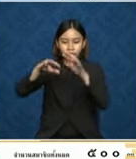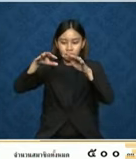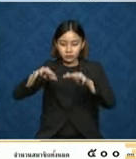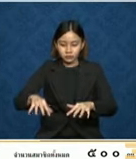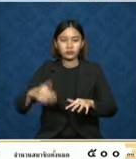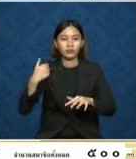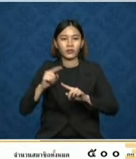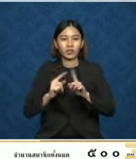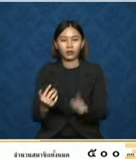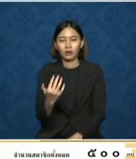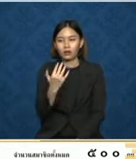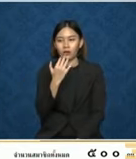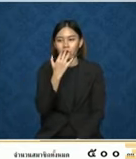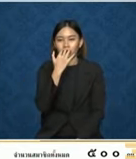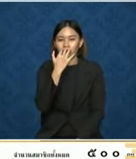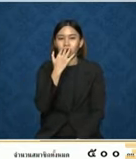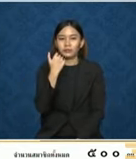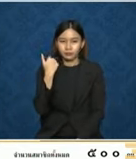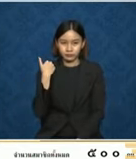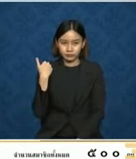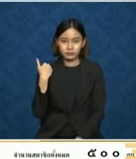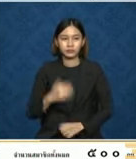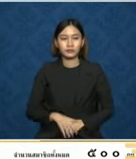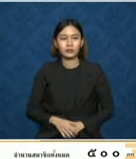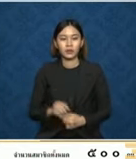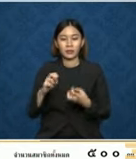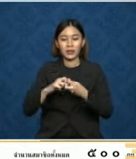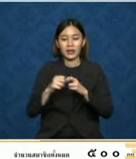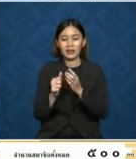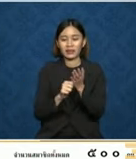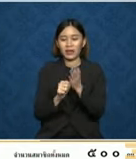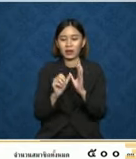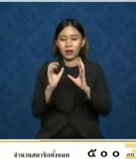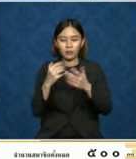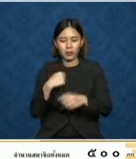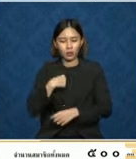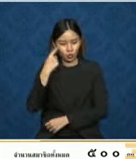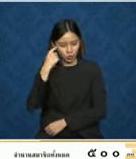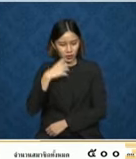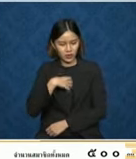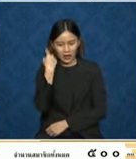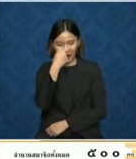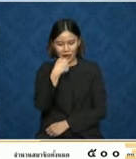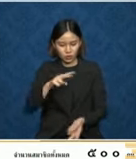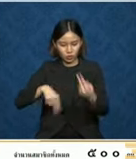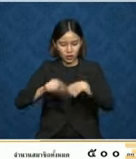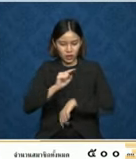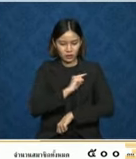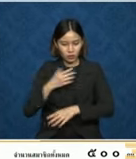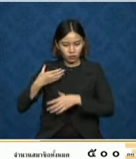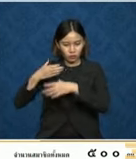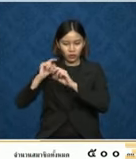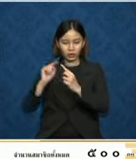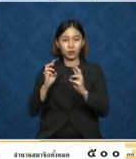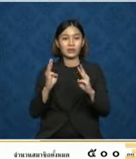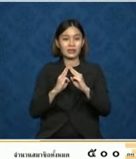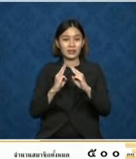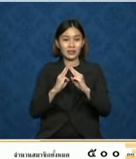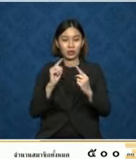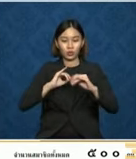าแต่กลิ่นก็ยังไม่หมดไปพอมันไม่มีการแก้ไขครับเราเลยก็อยากรู้ว่าใครมาดูแลก็เลยกลับมาดูสัญญาที่ทำ